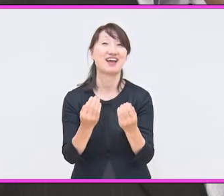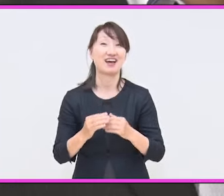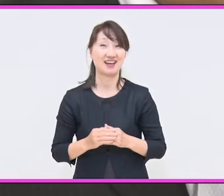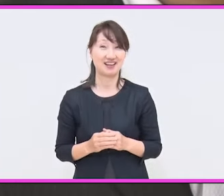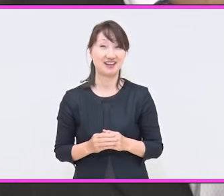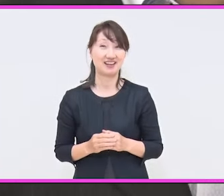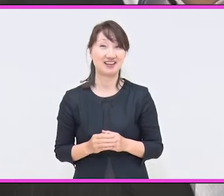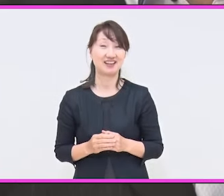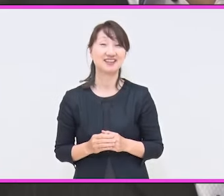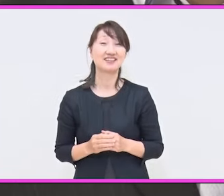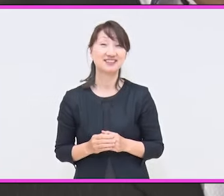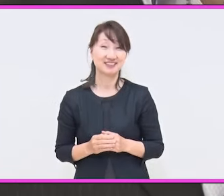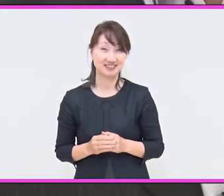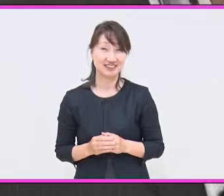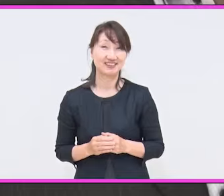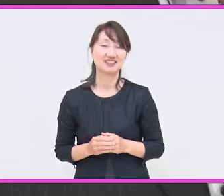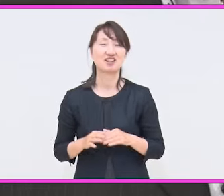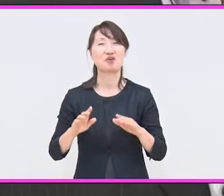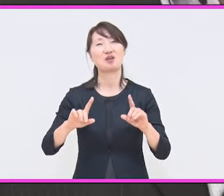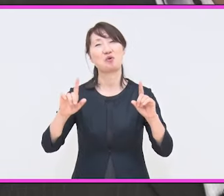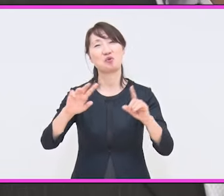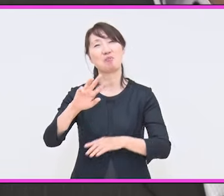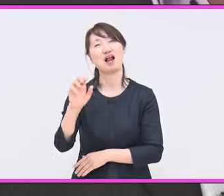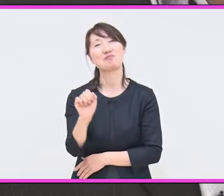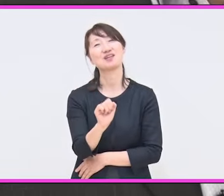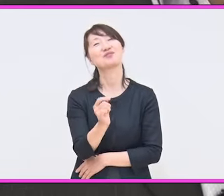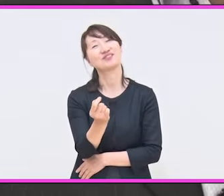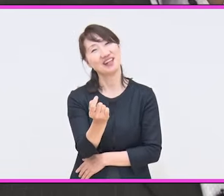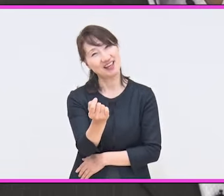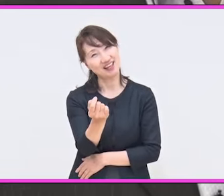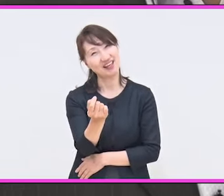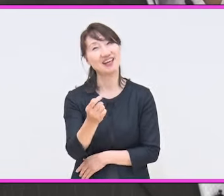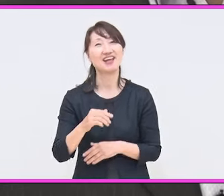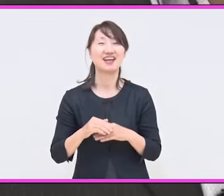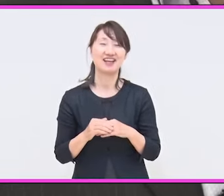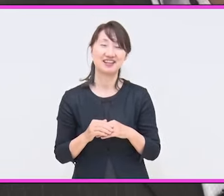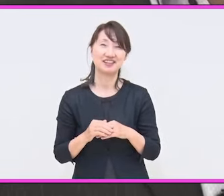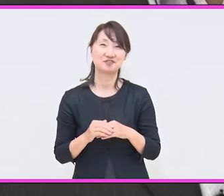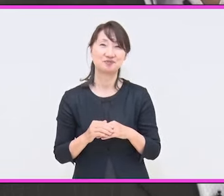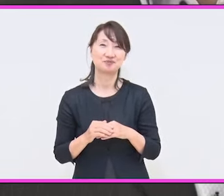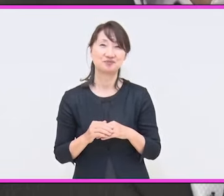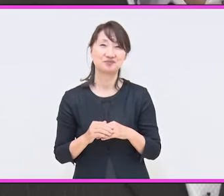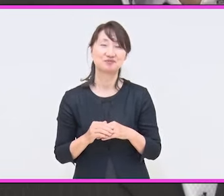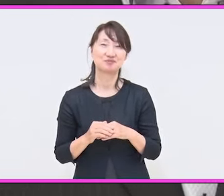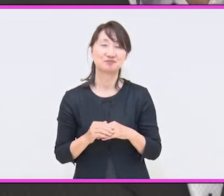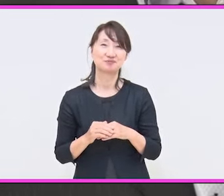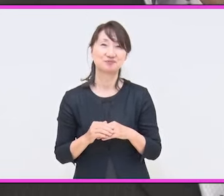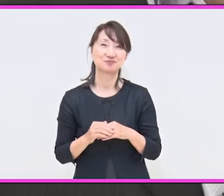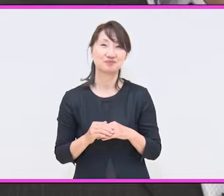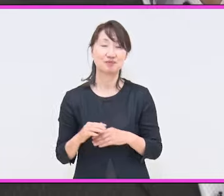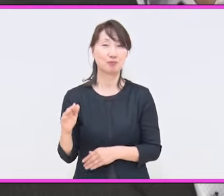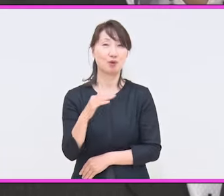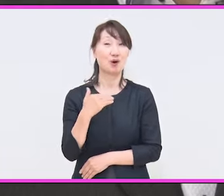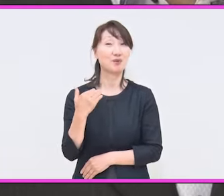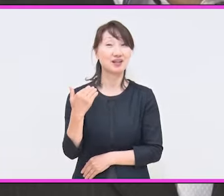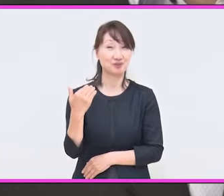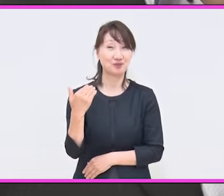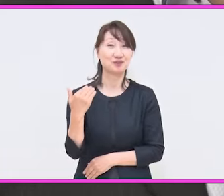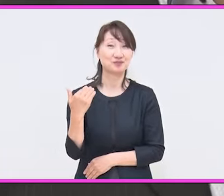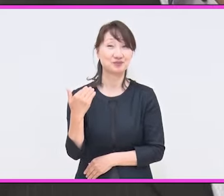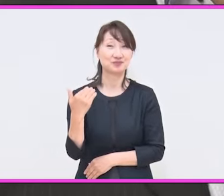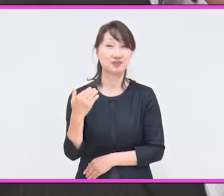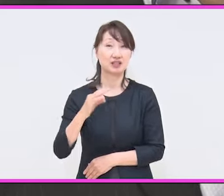からやっぱり 今回の、ね、東京パラリンピックが、ね、 あのもっと、まあ、僕らの金メダル